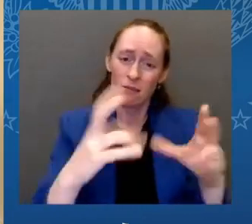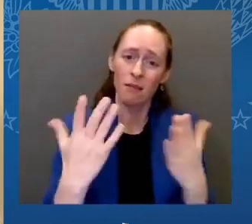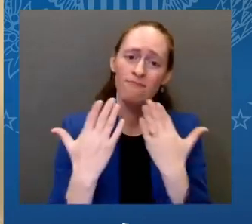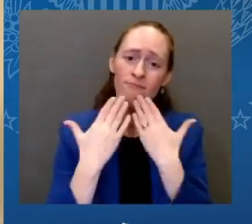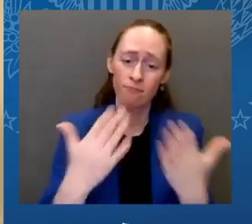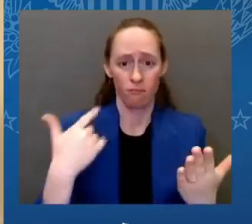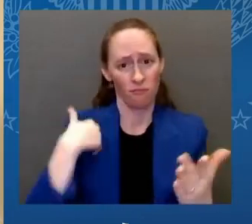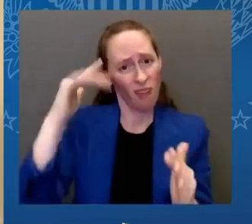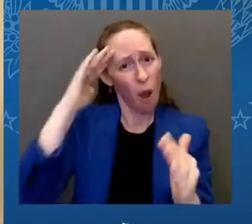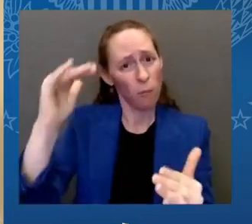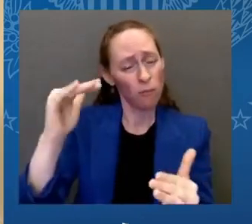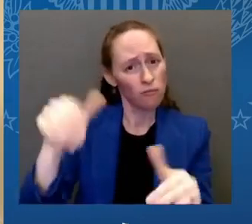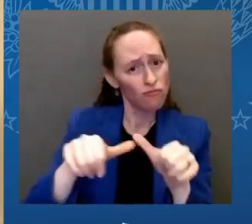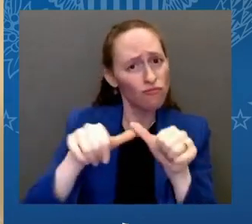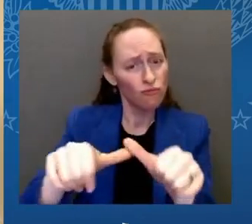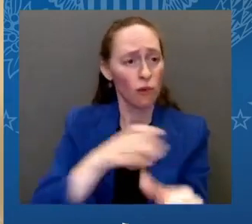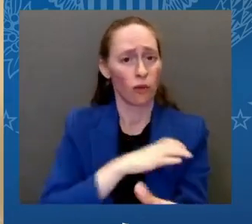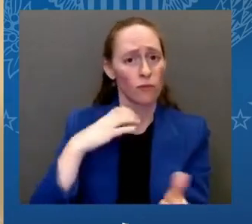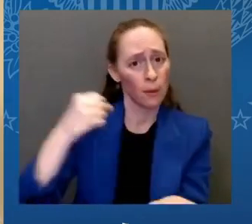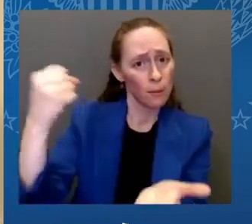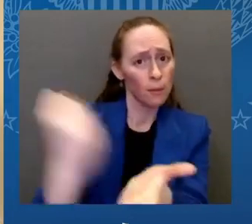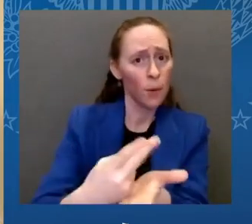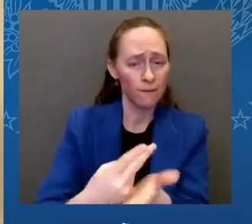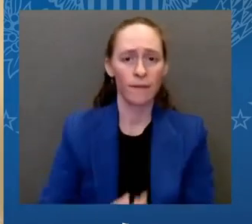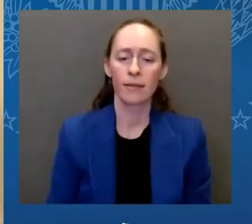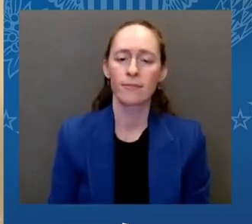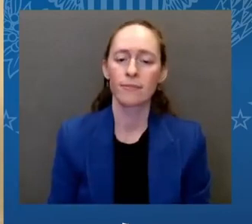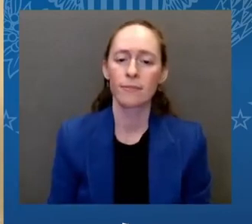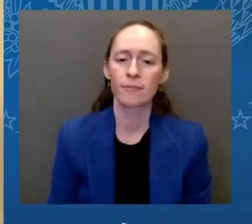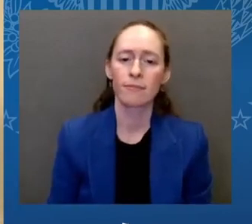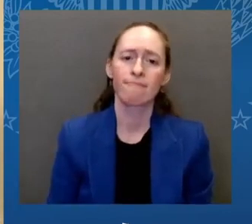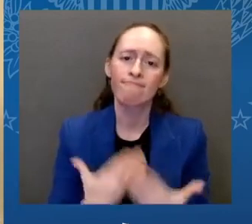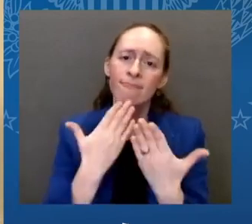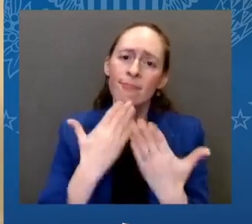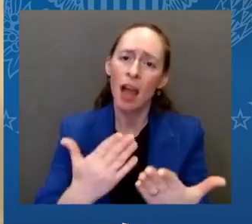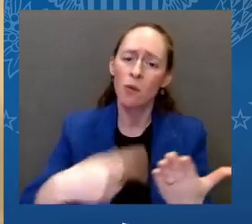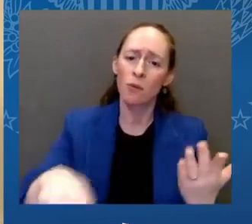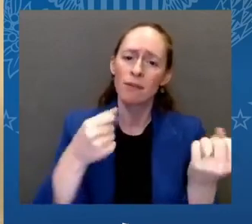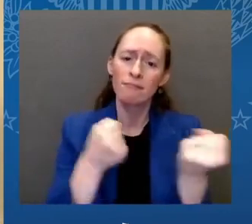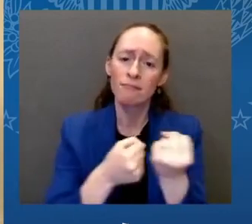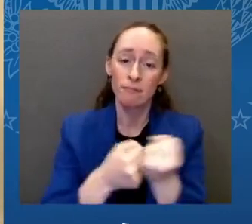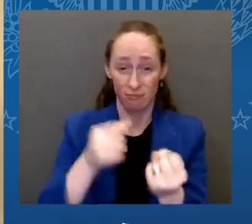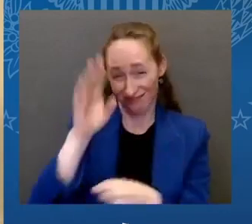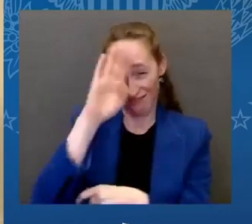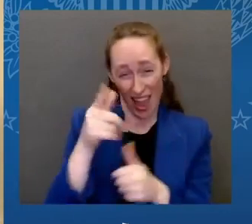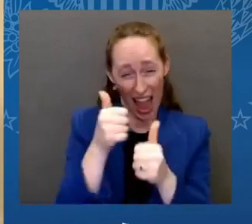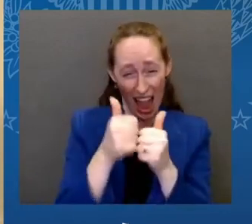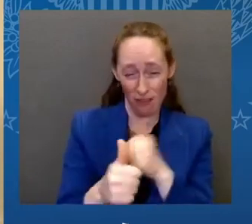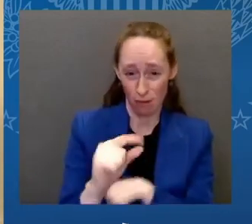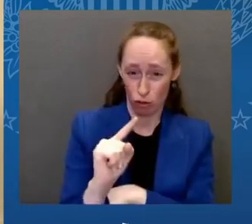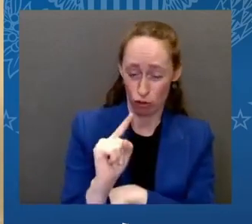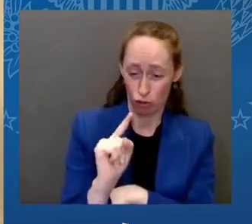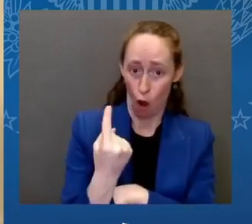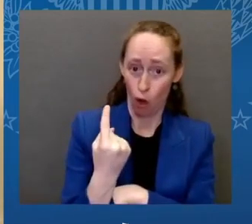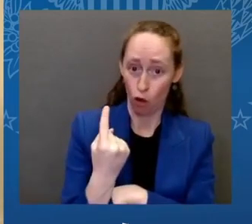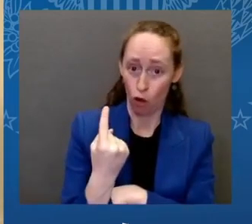підтримку. Кожен долар такої інвестиції Сполучених Штатів у захист свободи означатиме реальне і